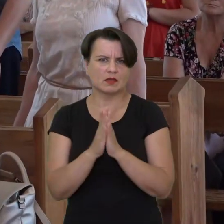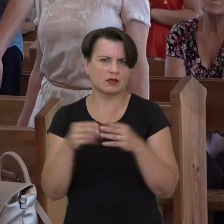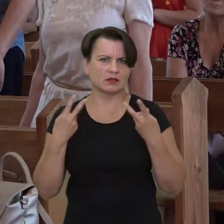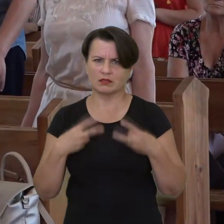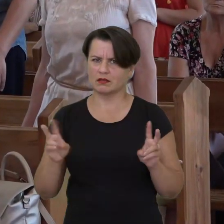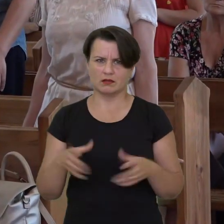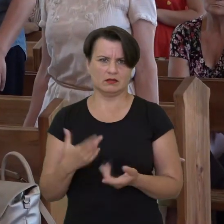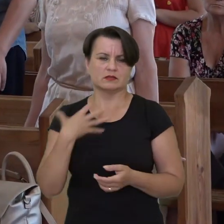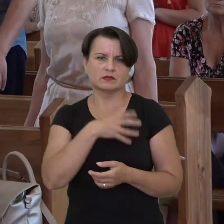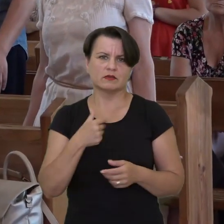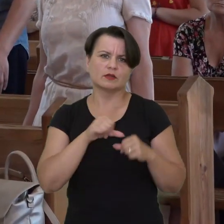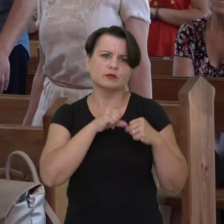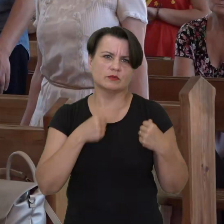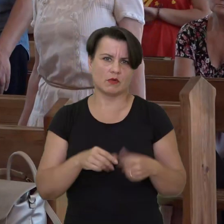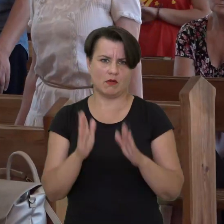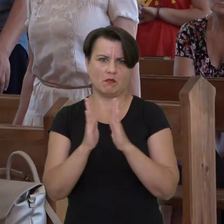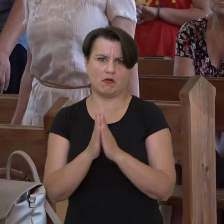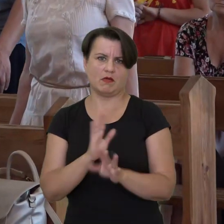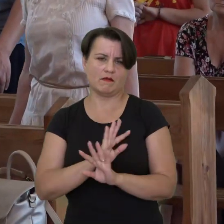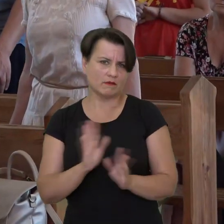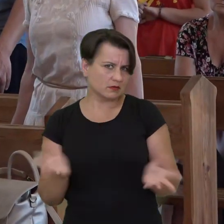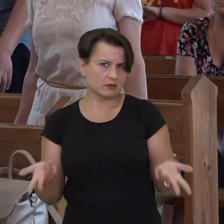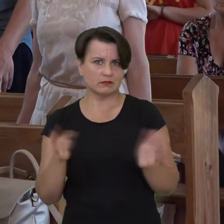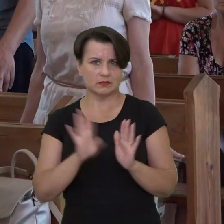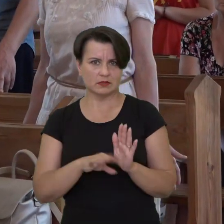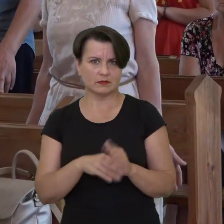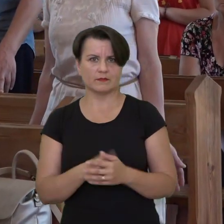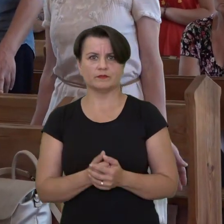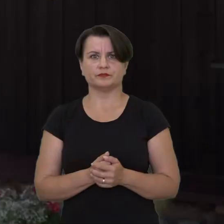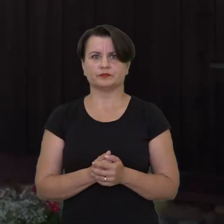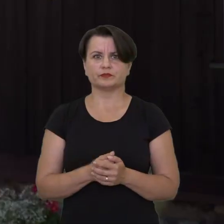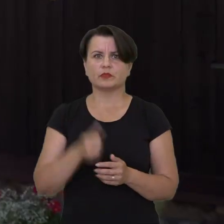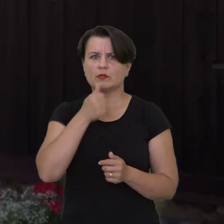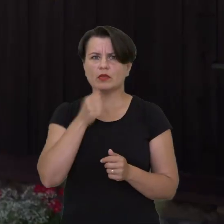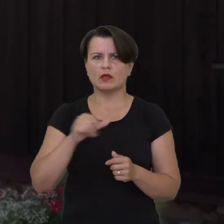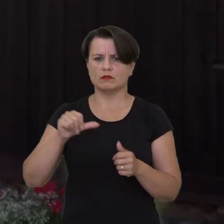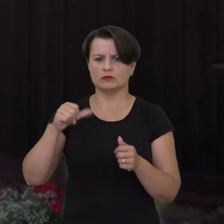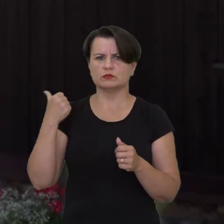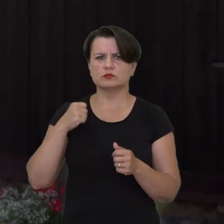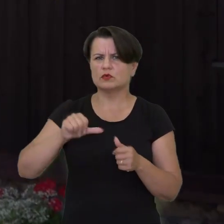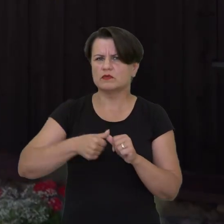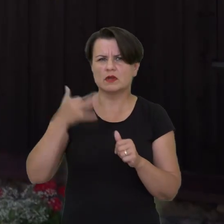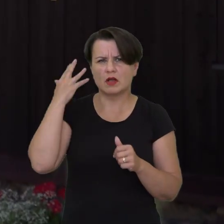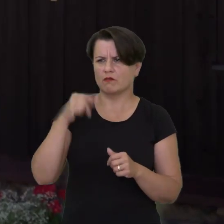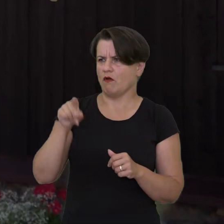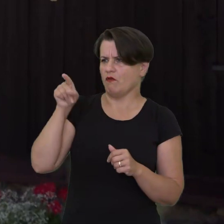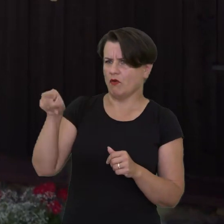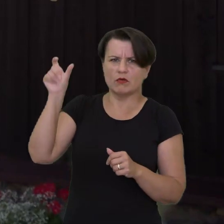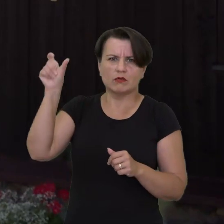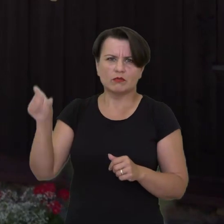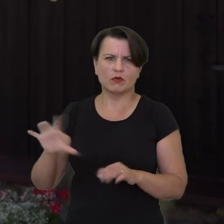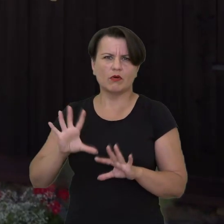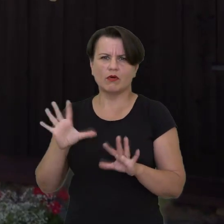čia tiesiog yra, nu, tokio nuo širdesnio pamaldumo ir viskas. Nes matot, žmonės dažnai linkia deleguoti autoritetą kažkam kitam, o čia